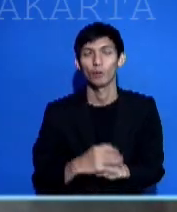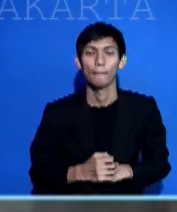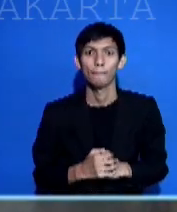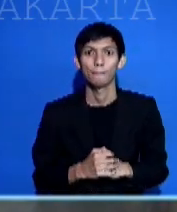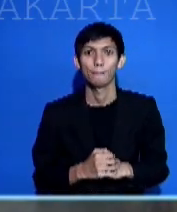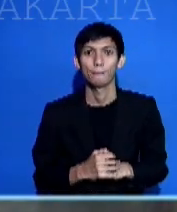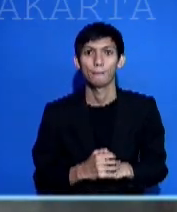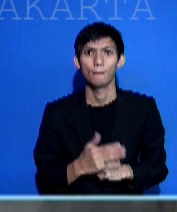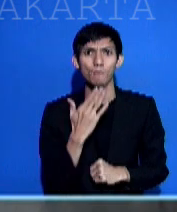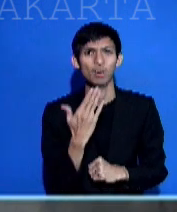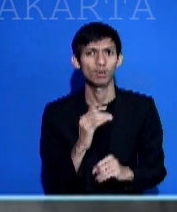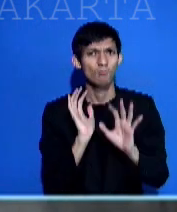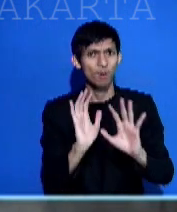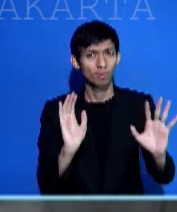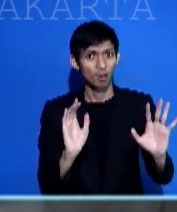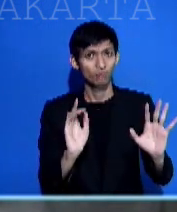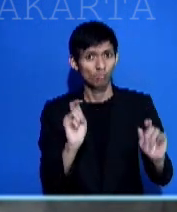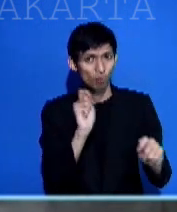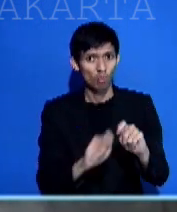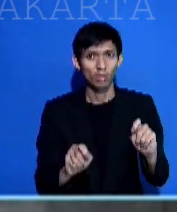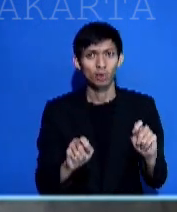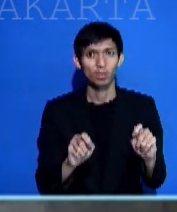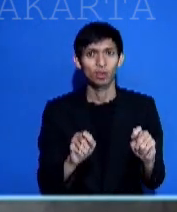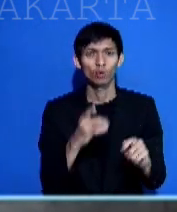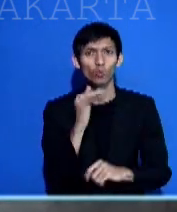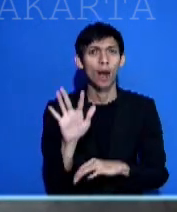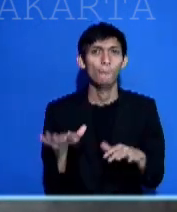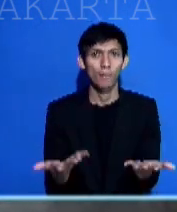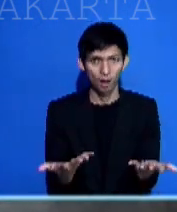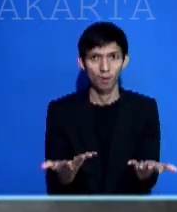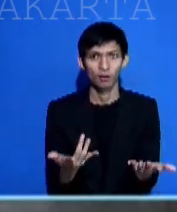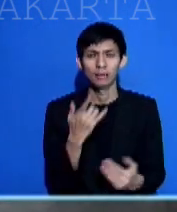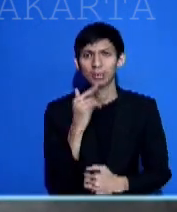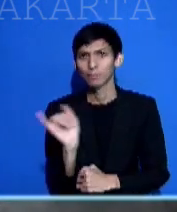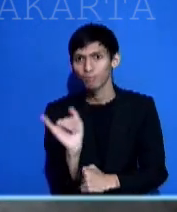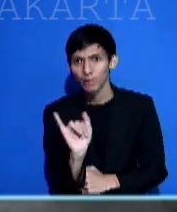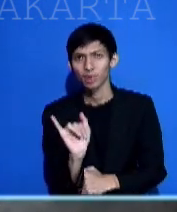BS niku kulamel pesengih niku nek BS